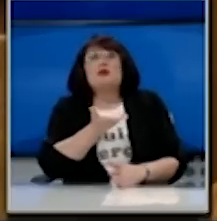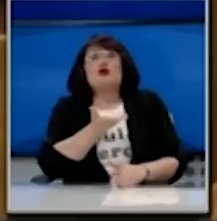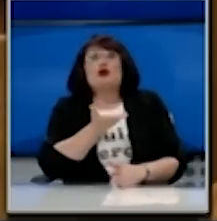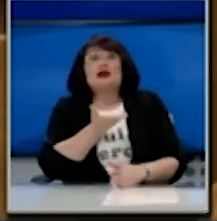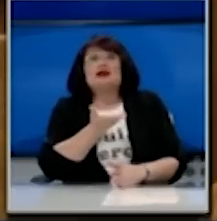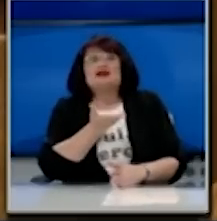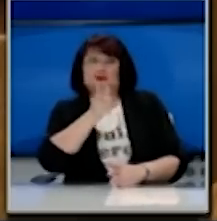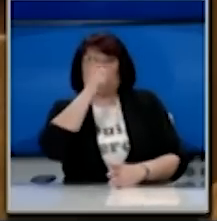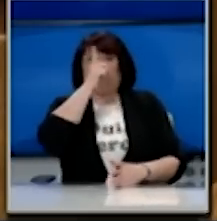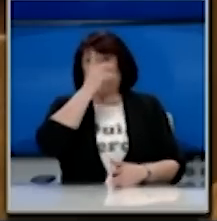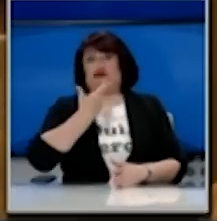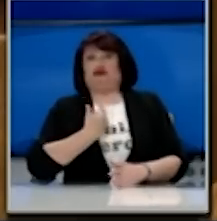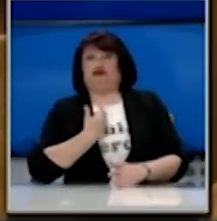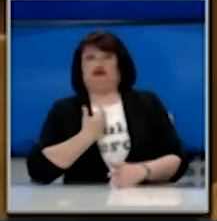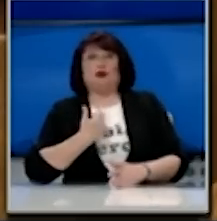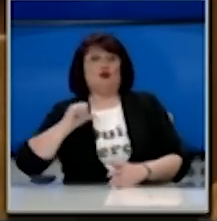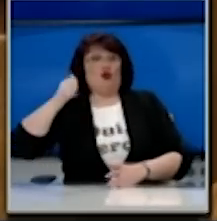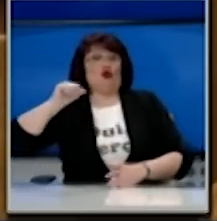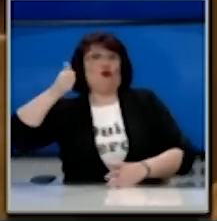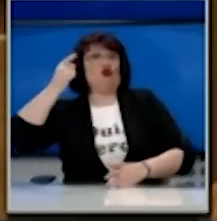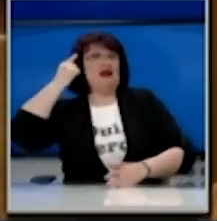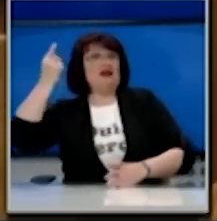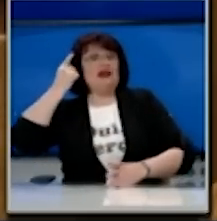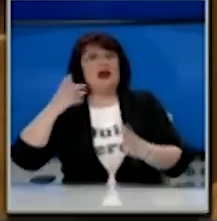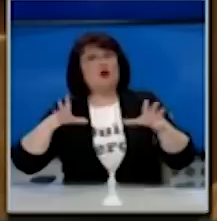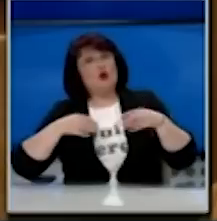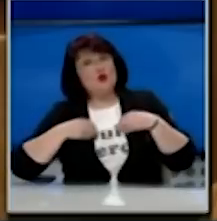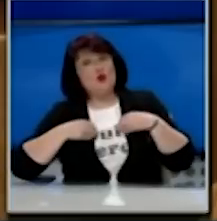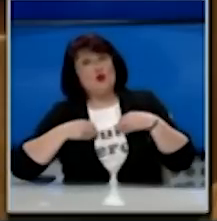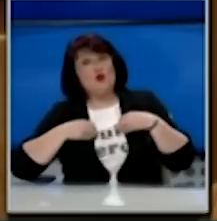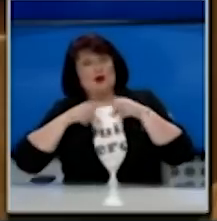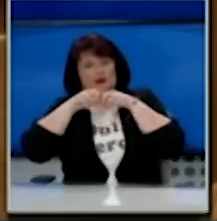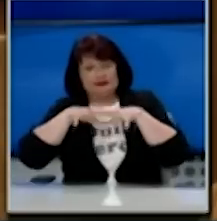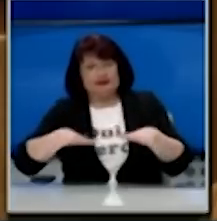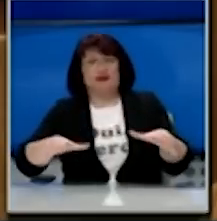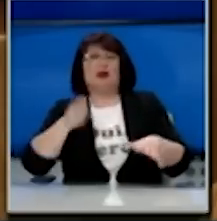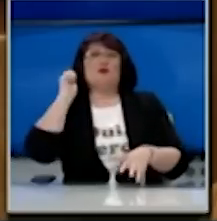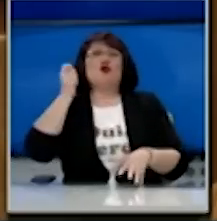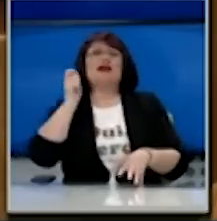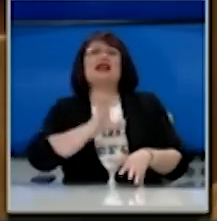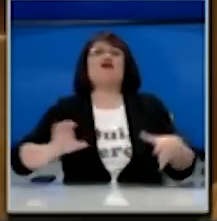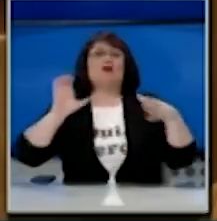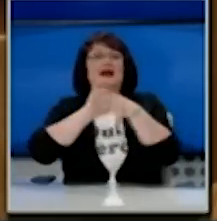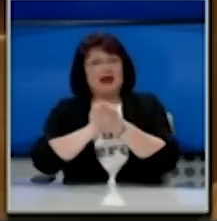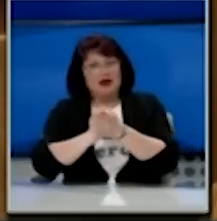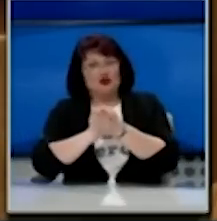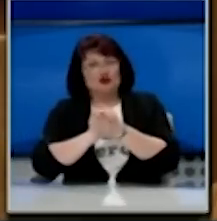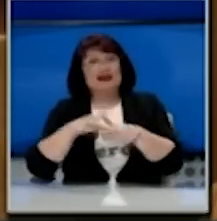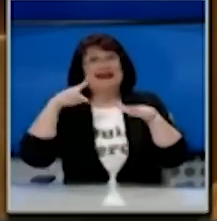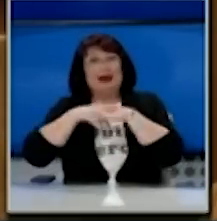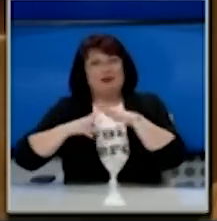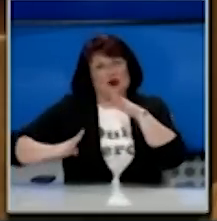να περηφανεύεστε ότι ήσασταν πρωτοπόροι για την υιοθέτηση της επεκτατικής πολιτικής της Ευρωπαϊκής Ένωσης, του